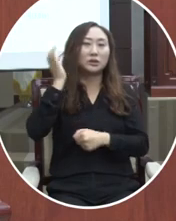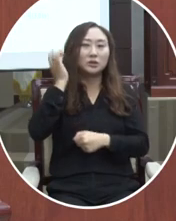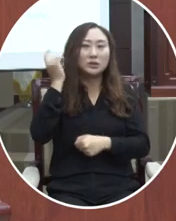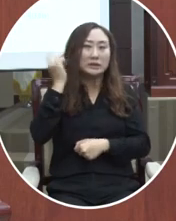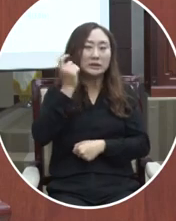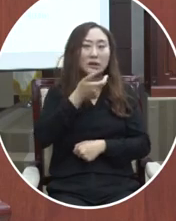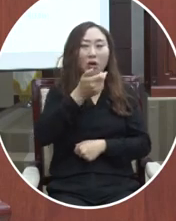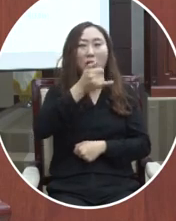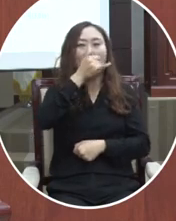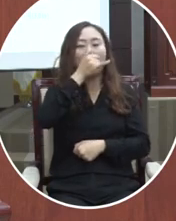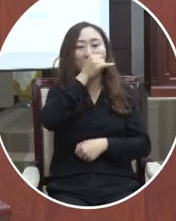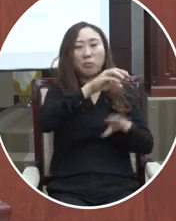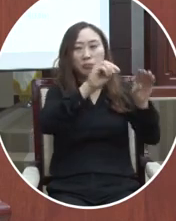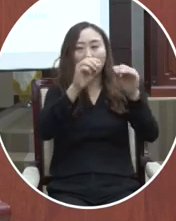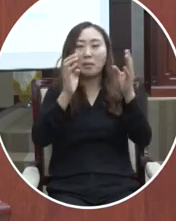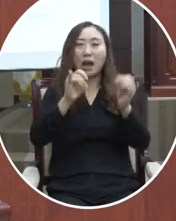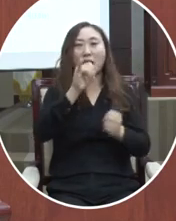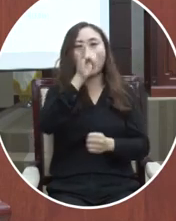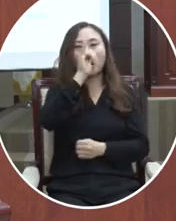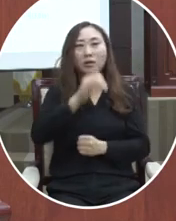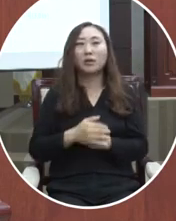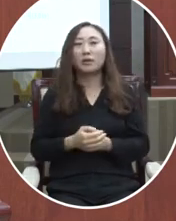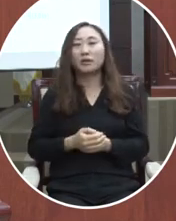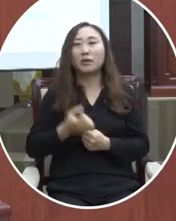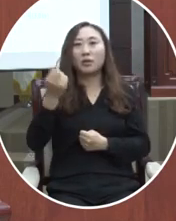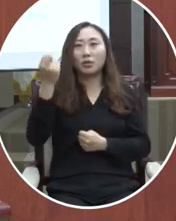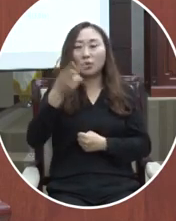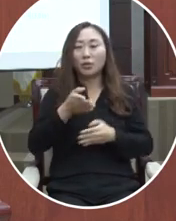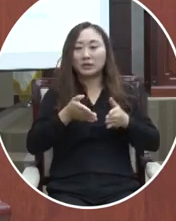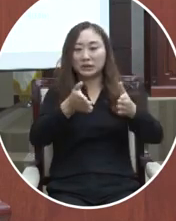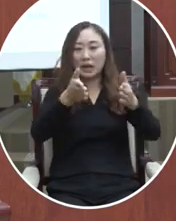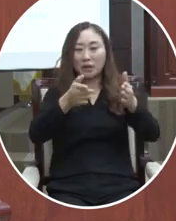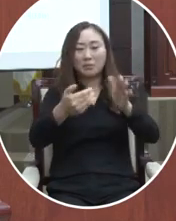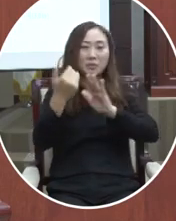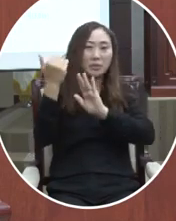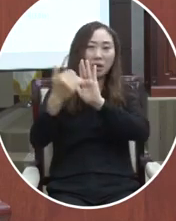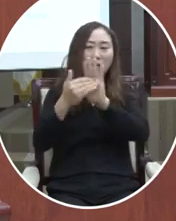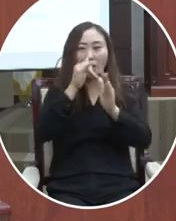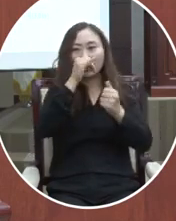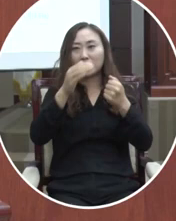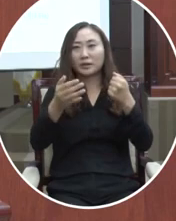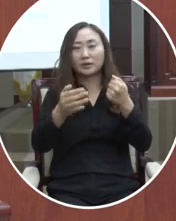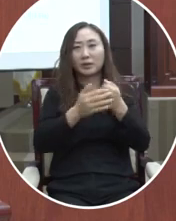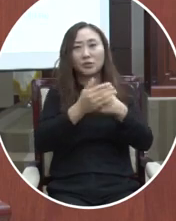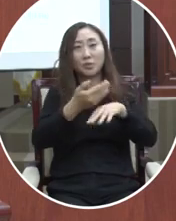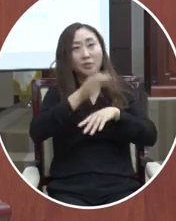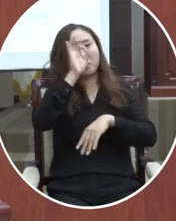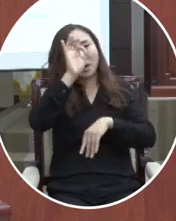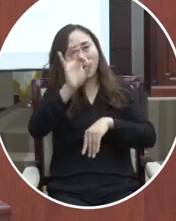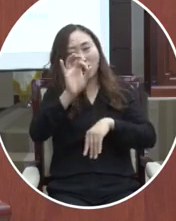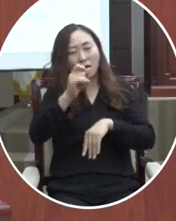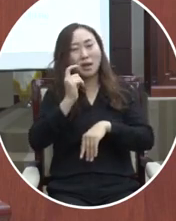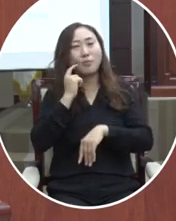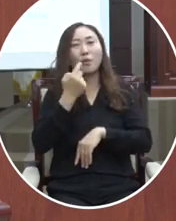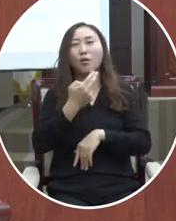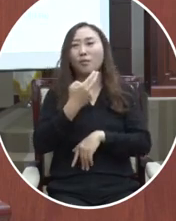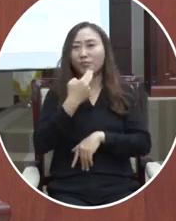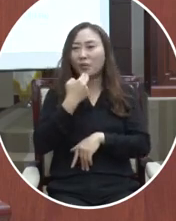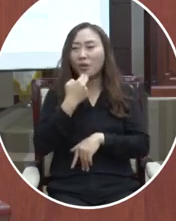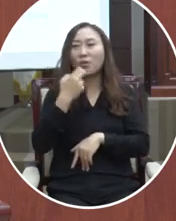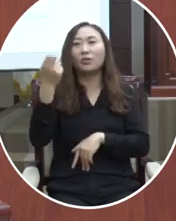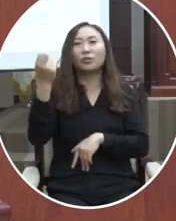피해를 유발하고 있습니다. 또한 지역 간 단리적, 물리적 단절과 조망권 침해 등 도시 공간의 효율적 활용을